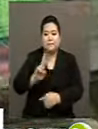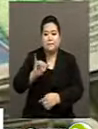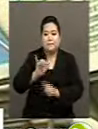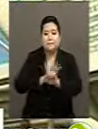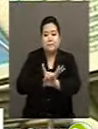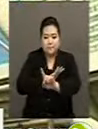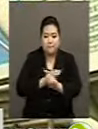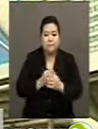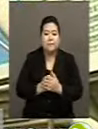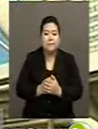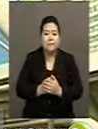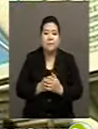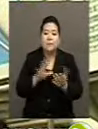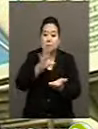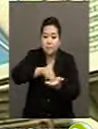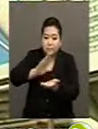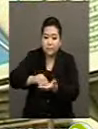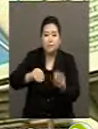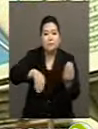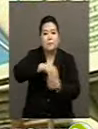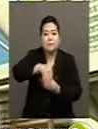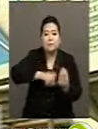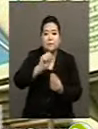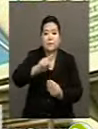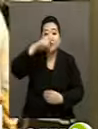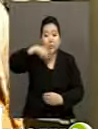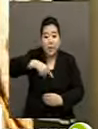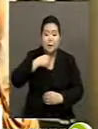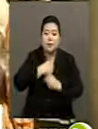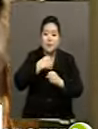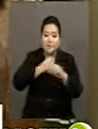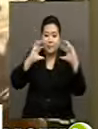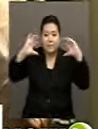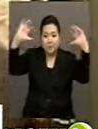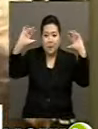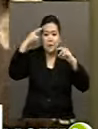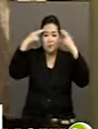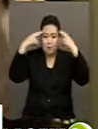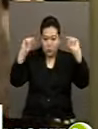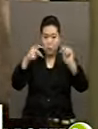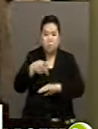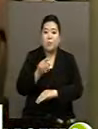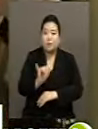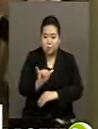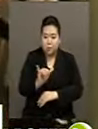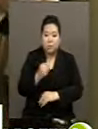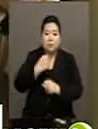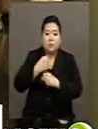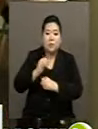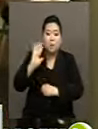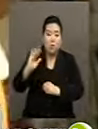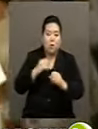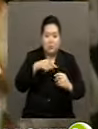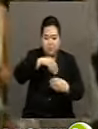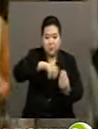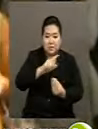ชาชนเรื่องภาวะเศรษฐกิจไทยกับบทบาทการทำงาน2ปีของรัฐบาลพลเอกประยุทธ์จันทร์โอชานายกรัฐมนต